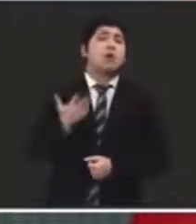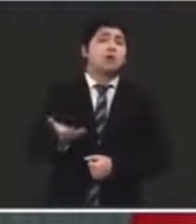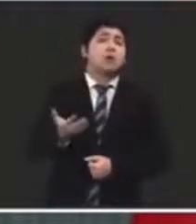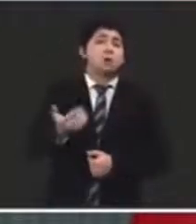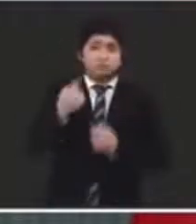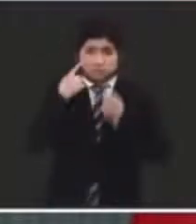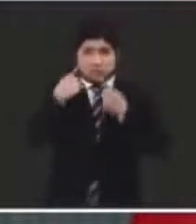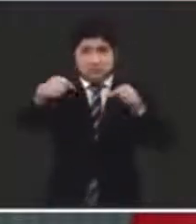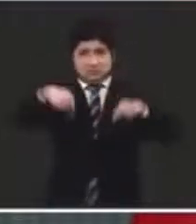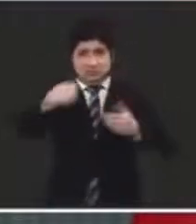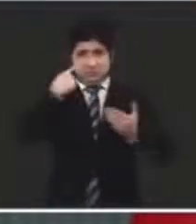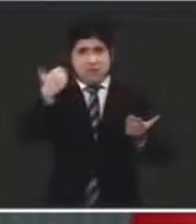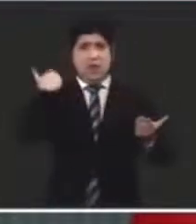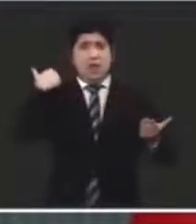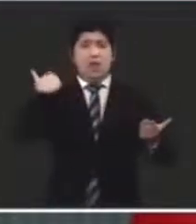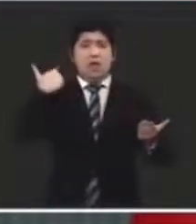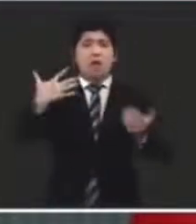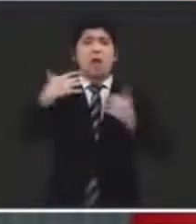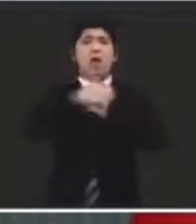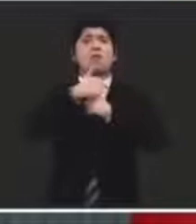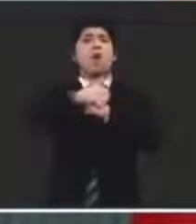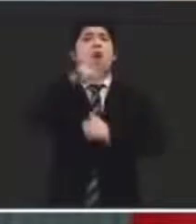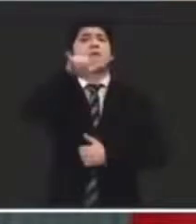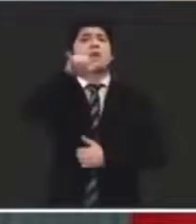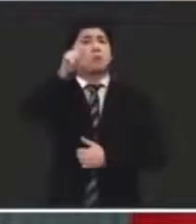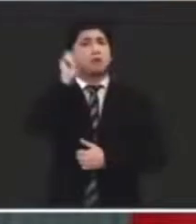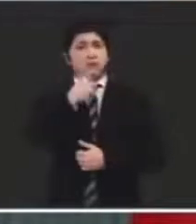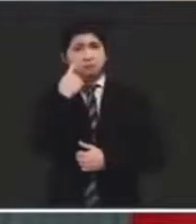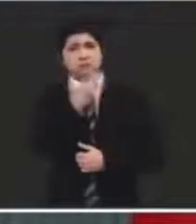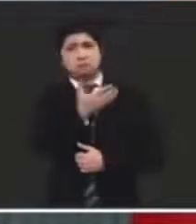Bakın şimdi yeni bir şey Antalya havalimanımız